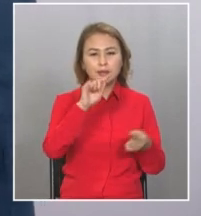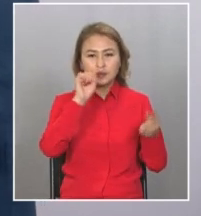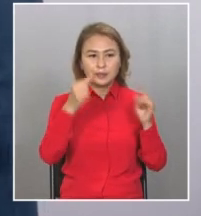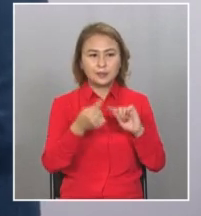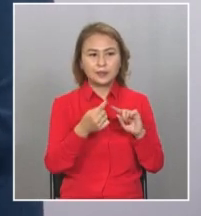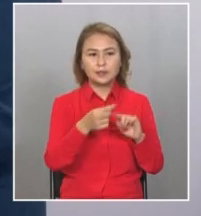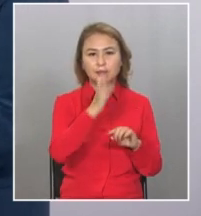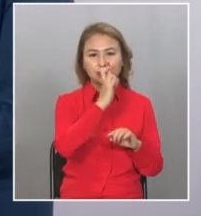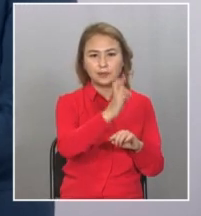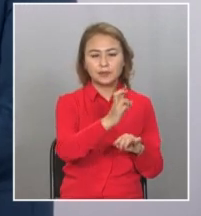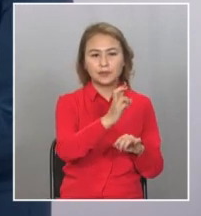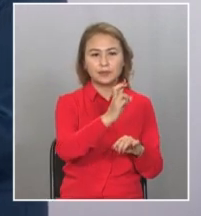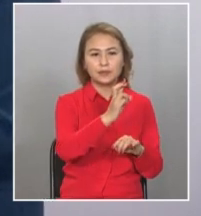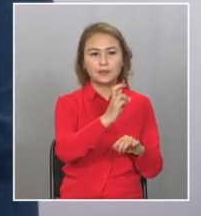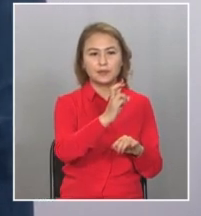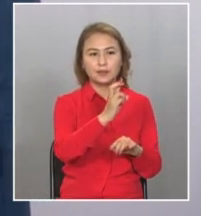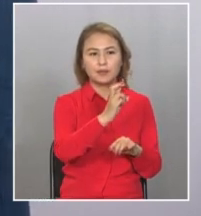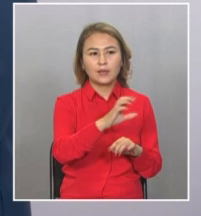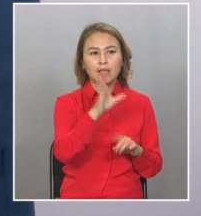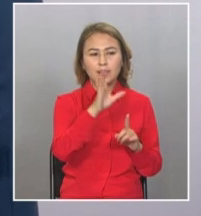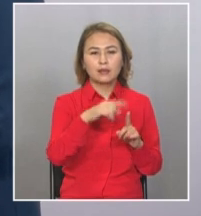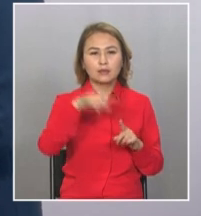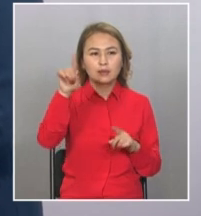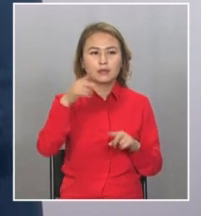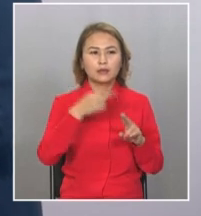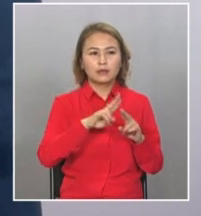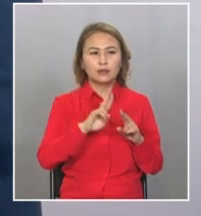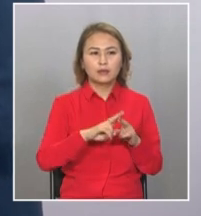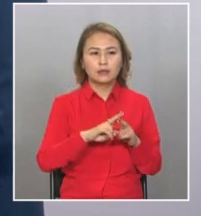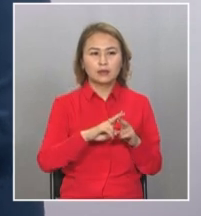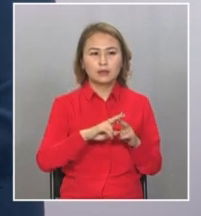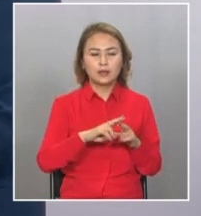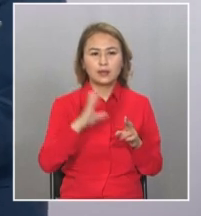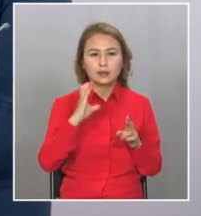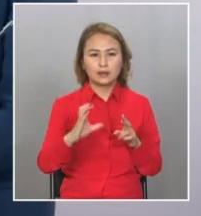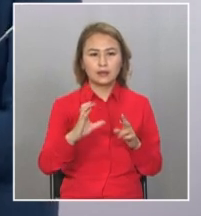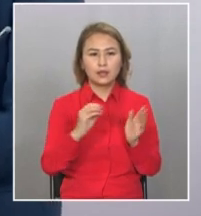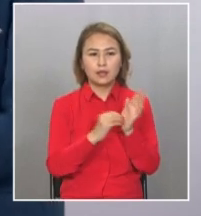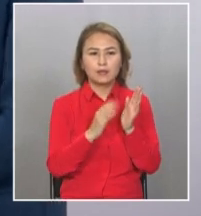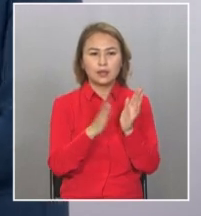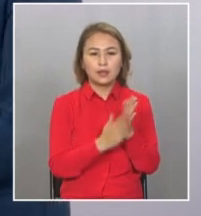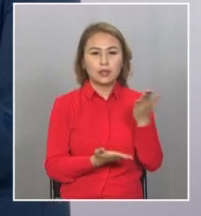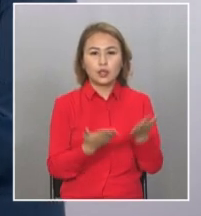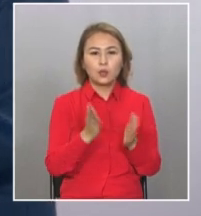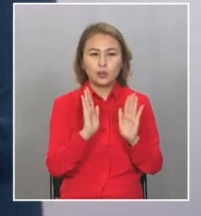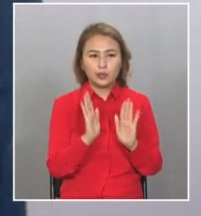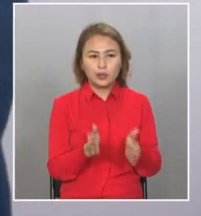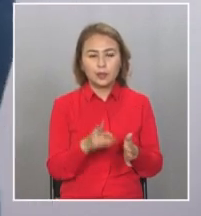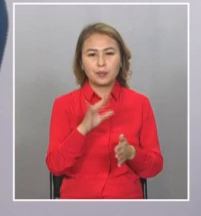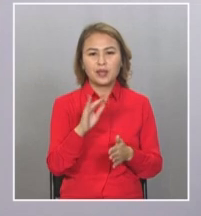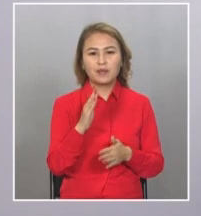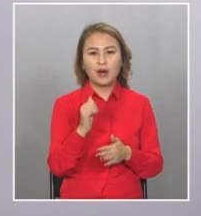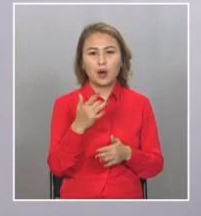қабырғасын Б деп белгілесек, С төбесіне қарсы жатқан қабырғасын кішкентай С әріпімен белгілейтін болсақ,